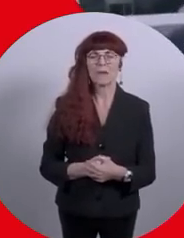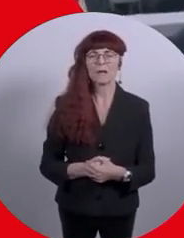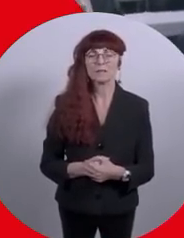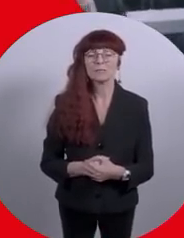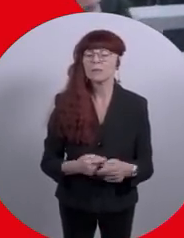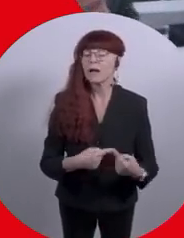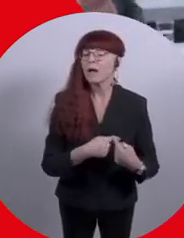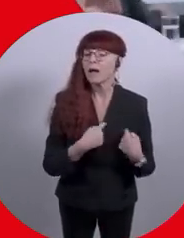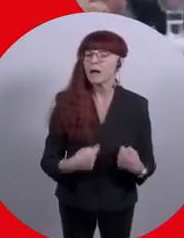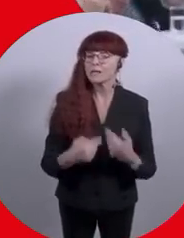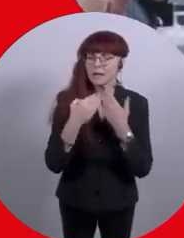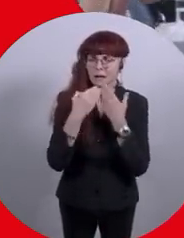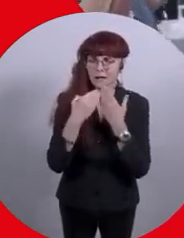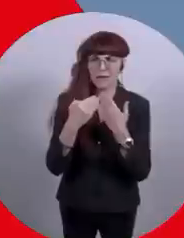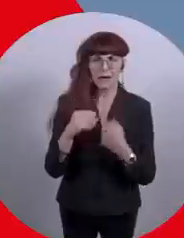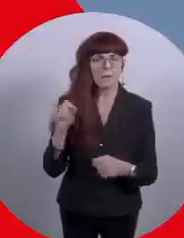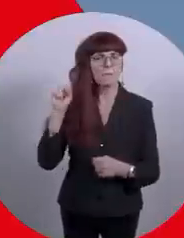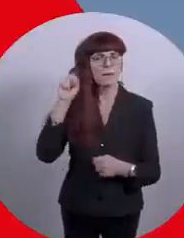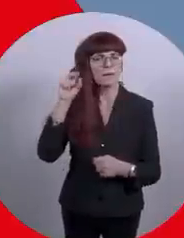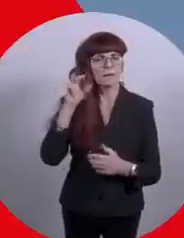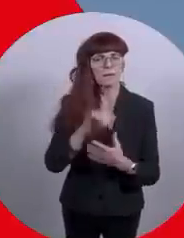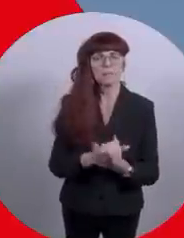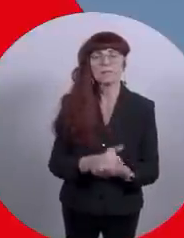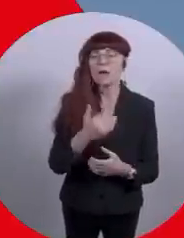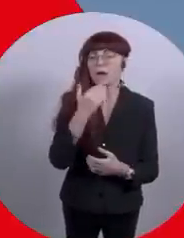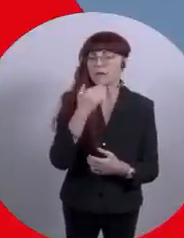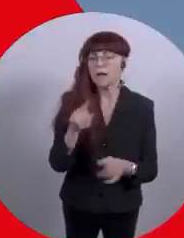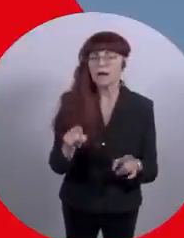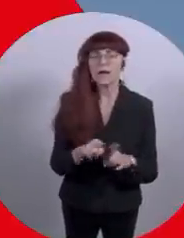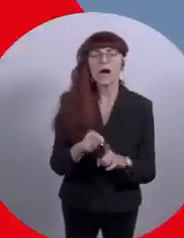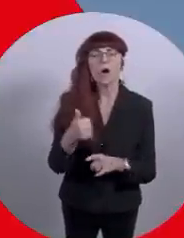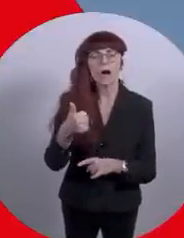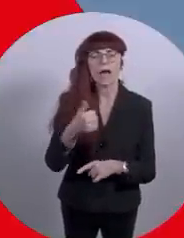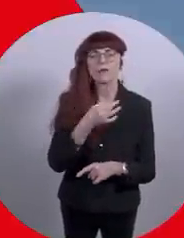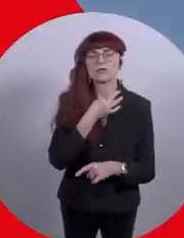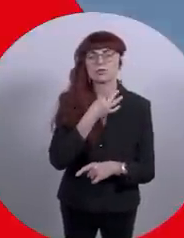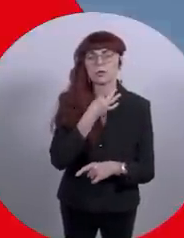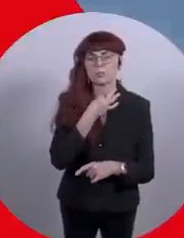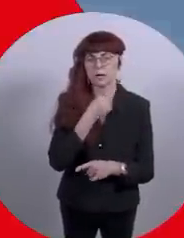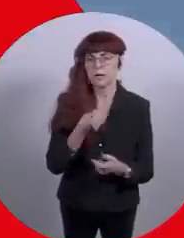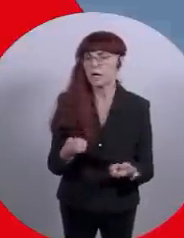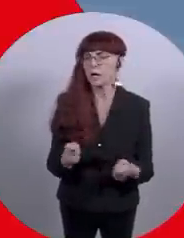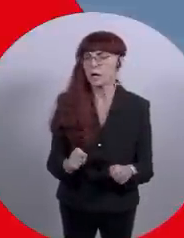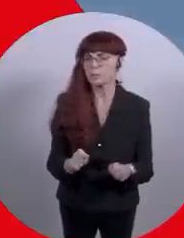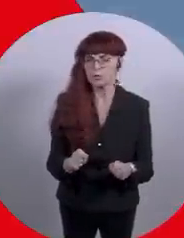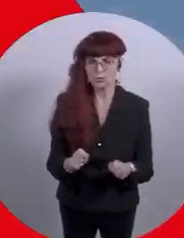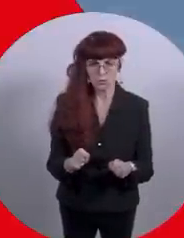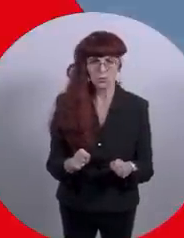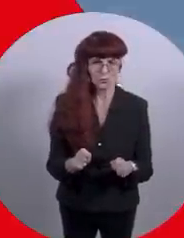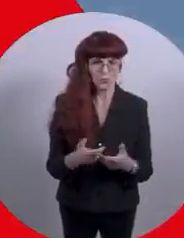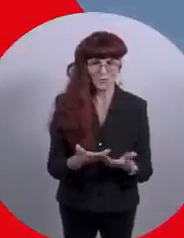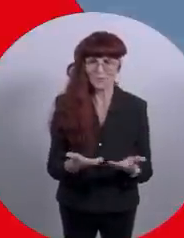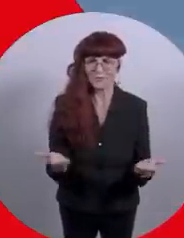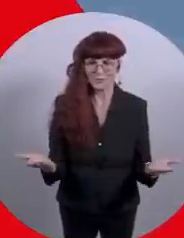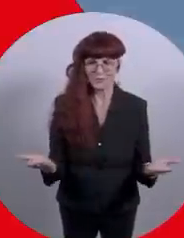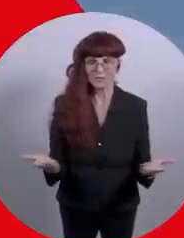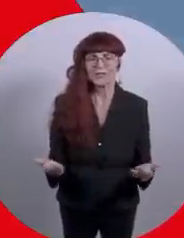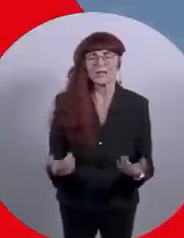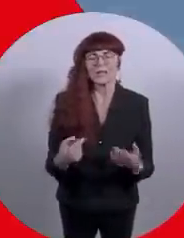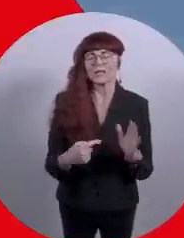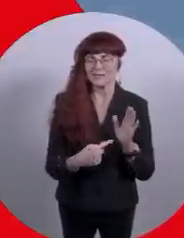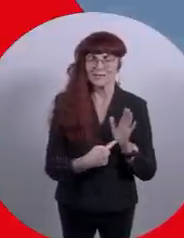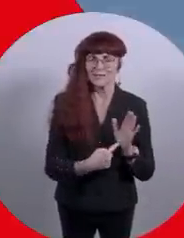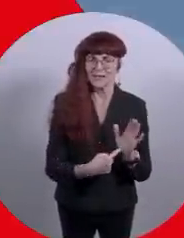herzlichen Dank Peter danke vielmals auch für die einstimmige Beschlusslage die ganz sicher auch die Tragfähigkeit